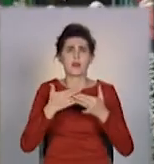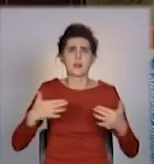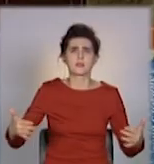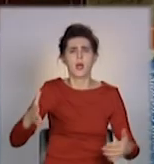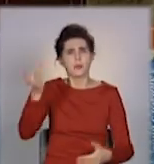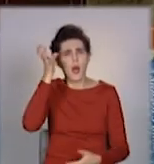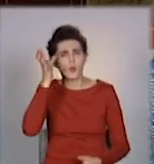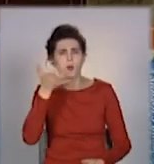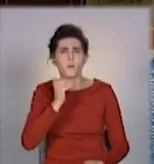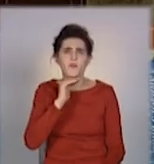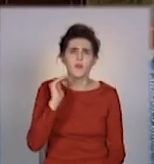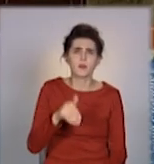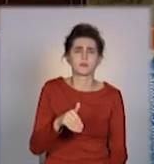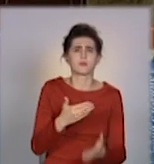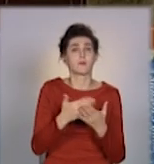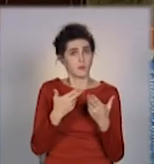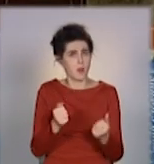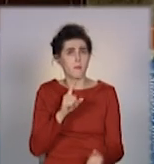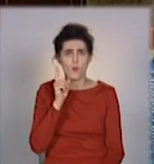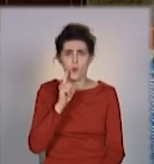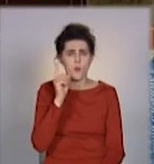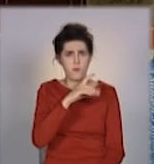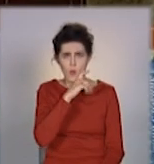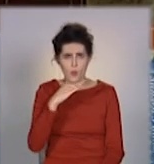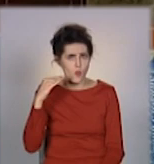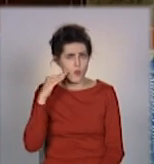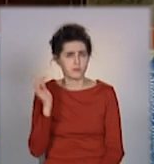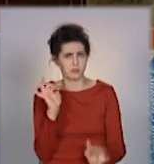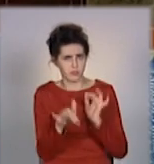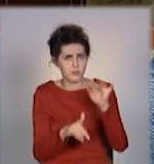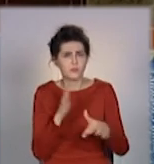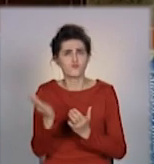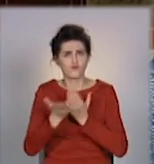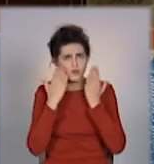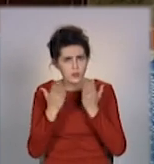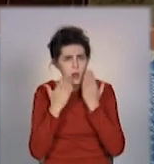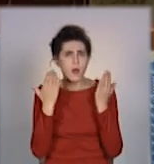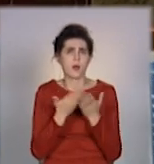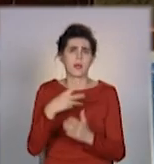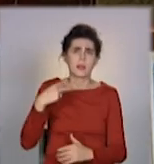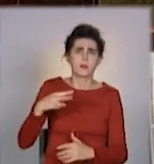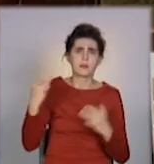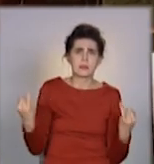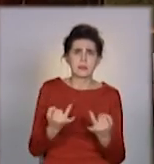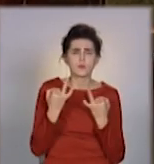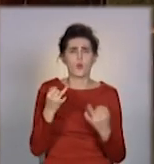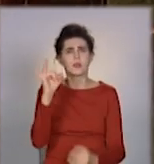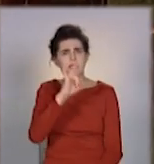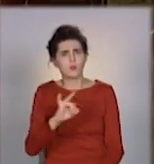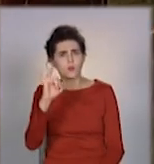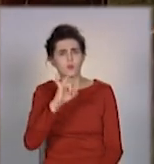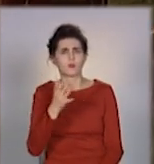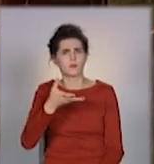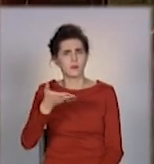фахову. Неправда, що говорять, що молодь не читає. Молодь читає серйозну літературу, історію, філософію, психологію, не тільки